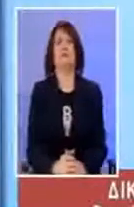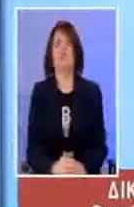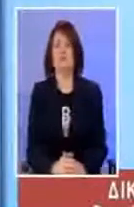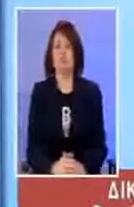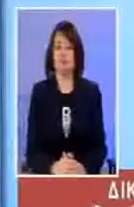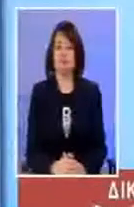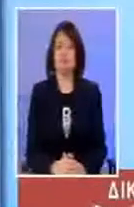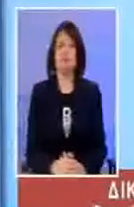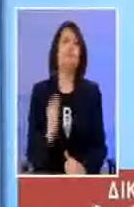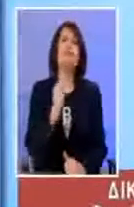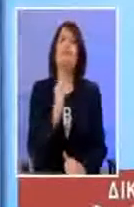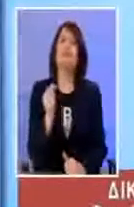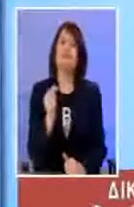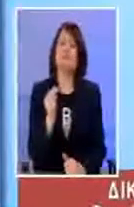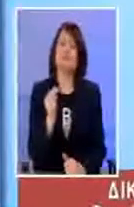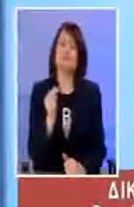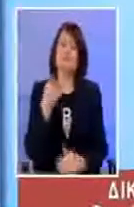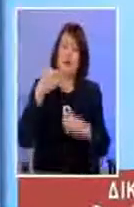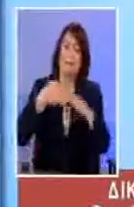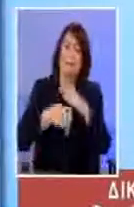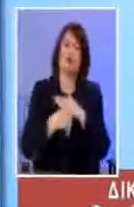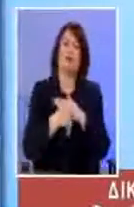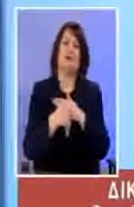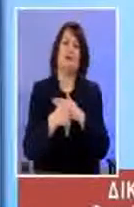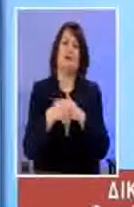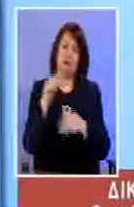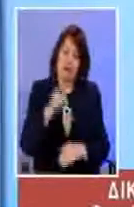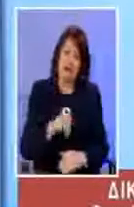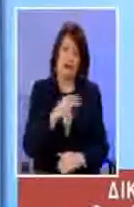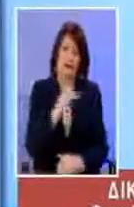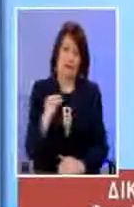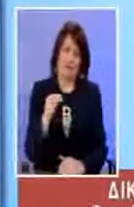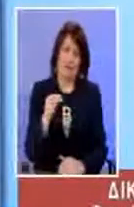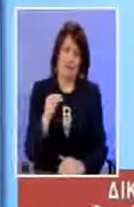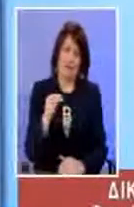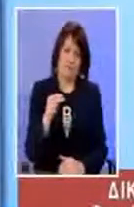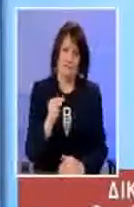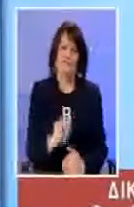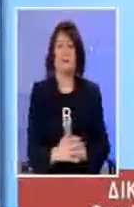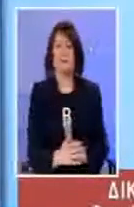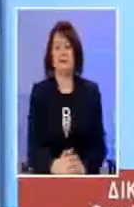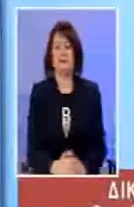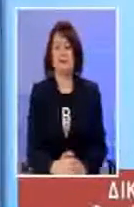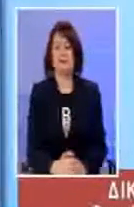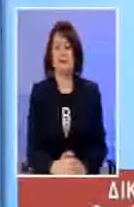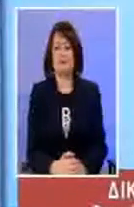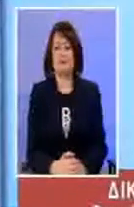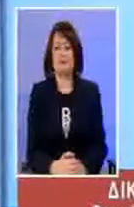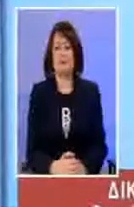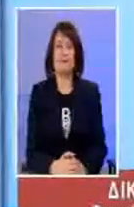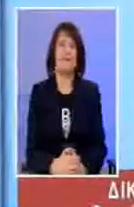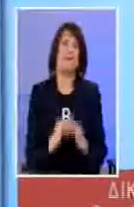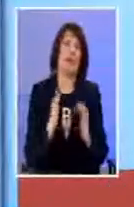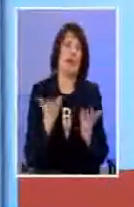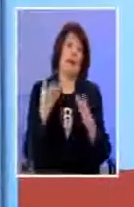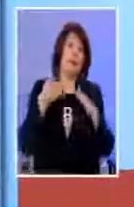Ένα ζήτημα της προσβασιμότητας είναι αυτό. Αλλά η προσβασιμότητα